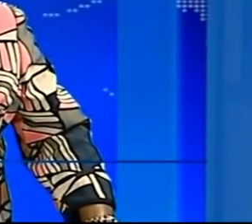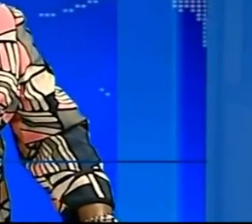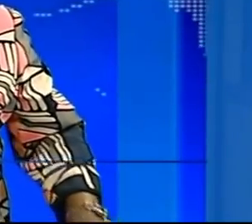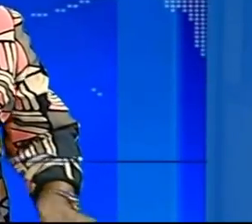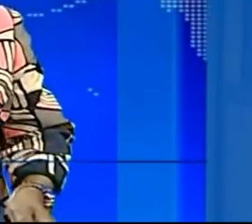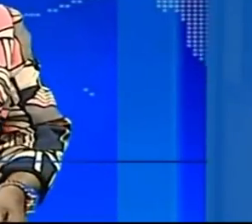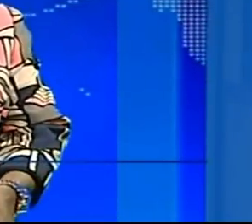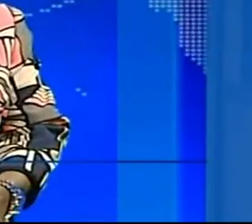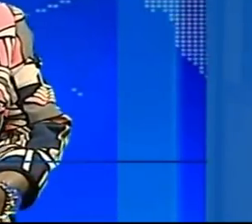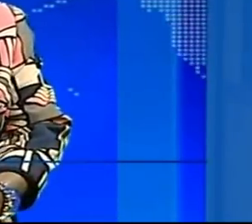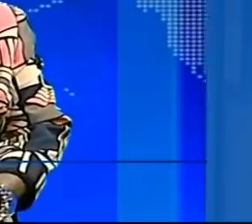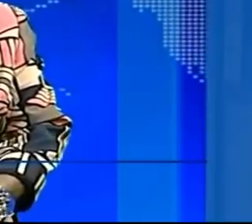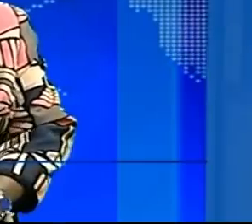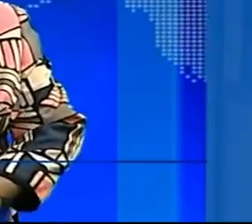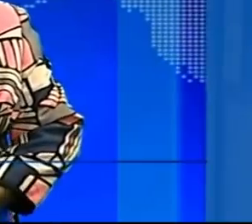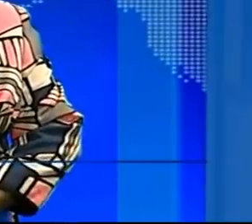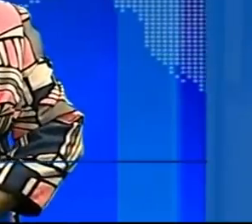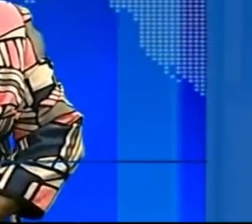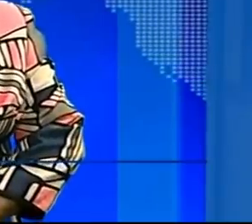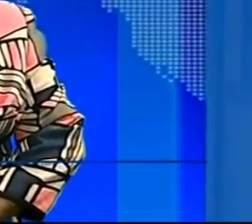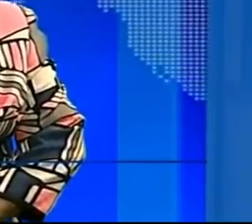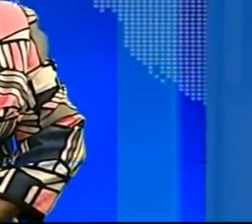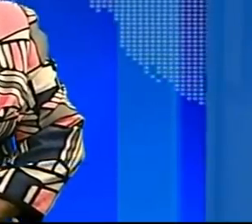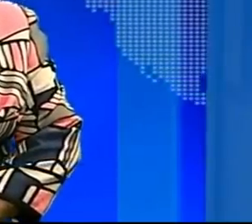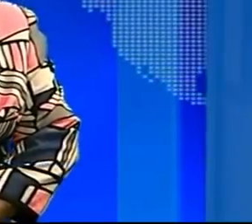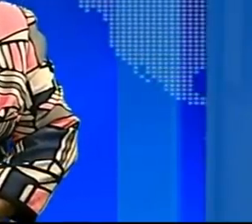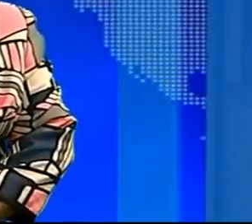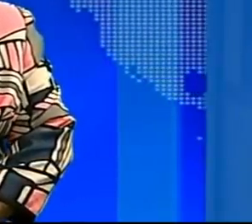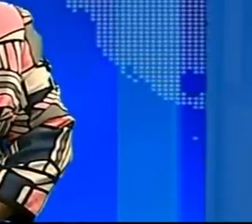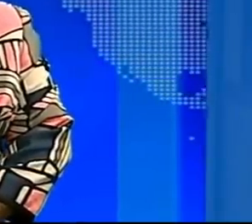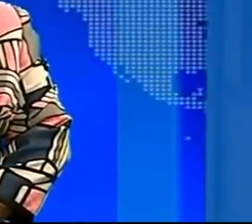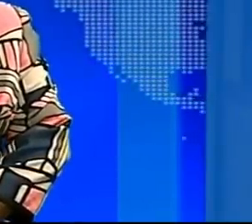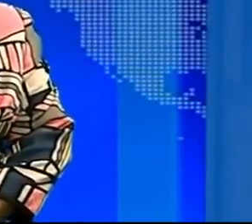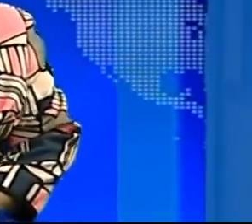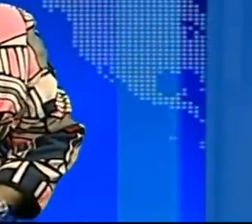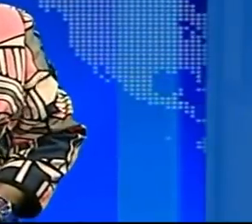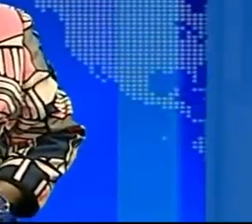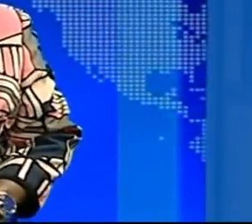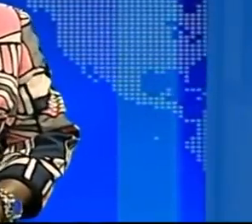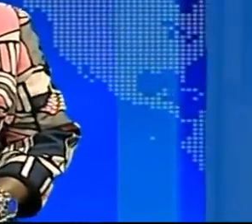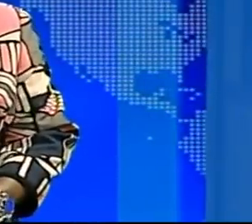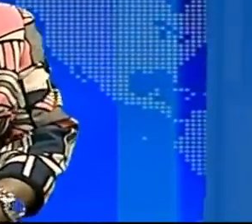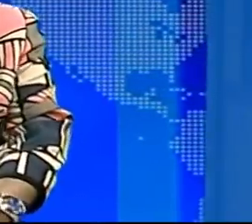l'information. Moi, je vous retrouve la semaine prochaine. D'ici là, portez-vous bien. Au revoir.